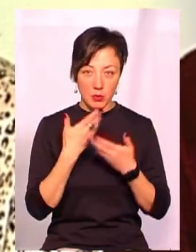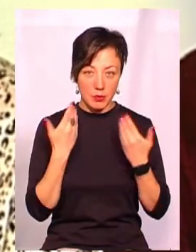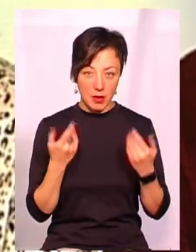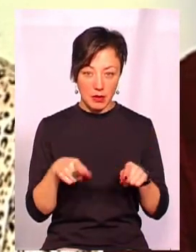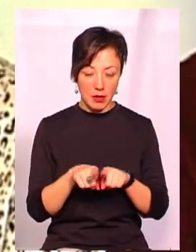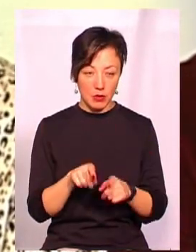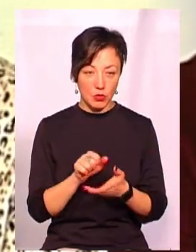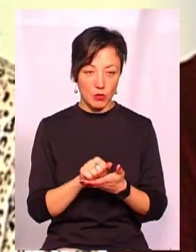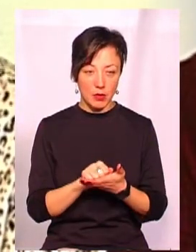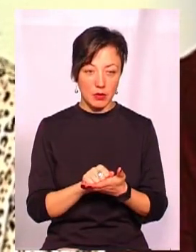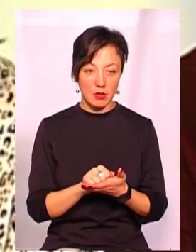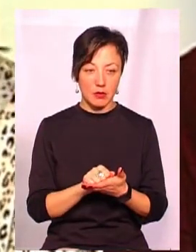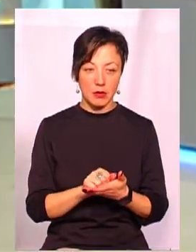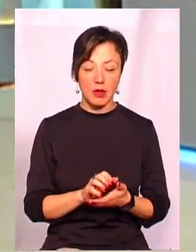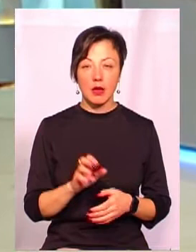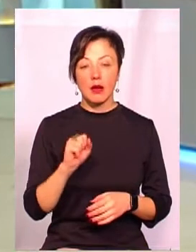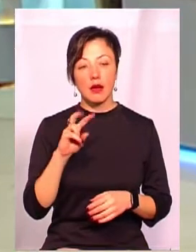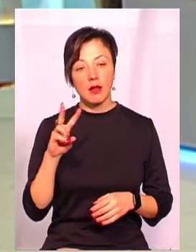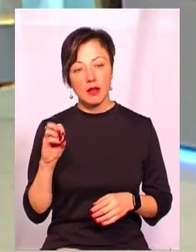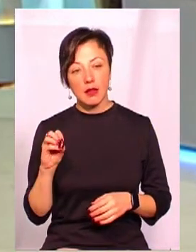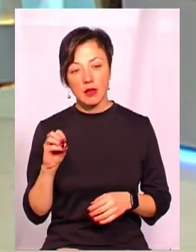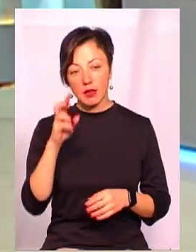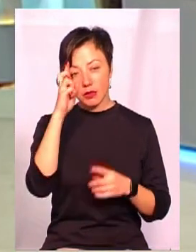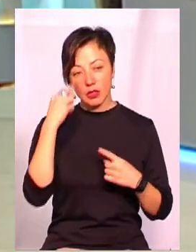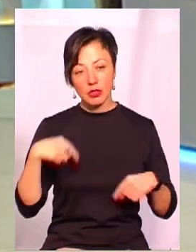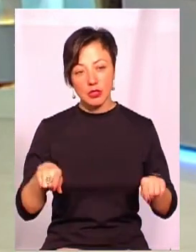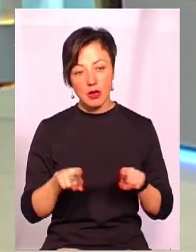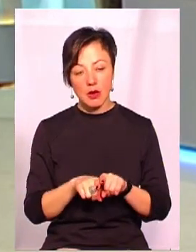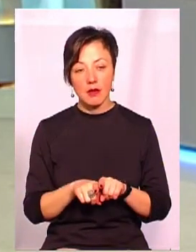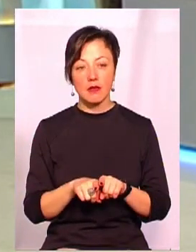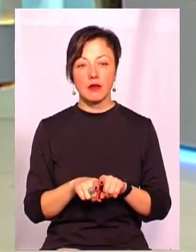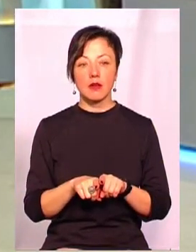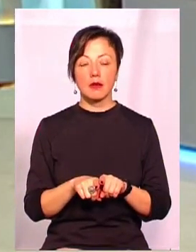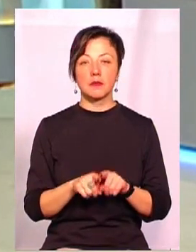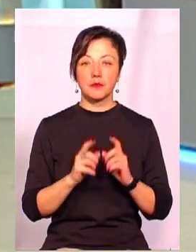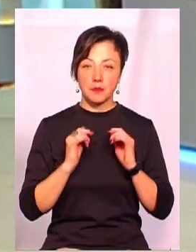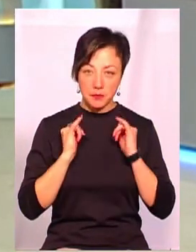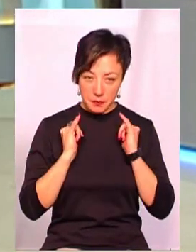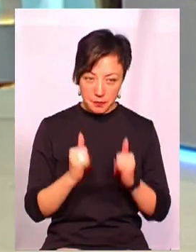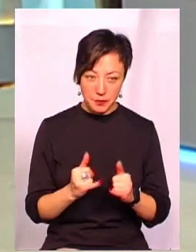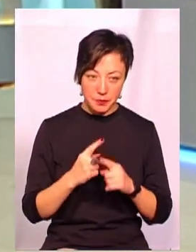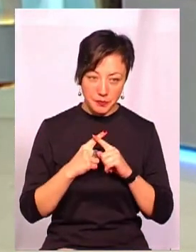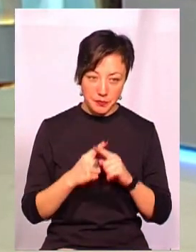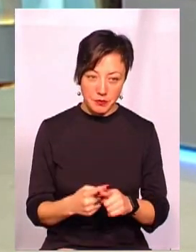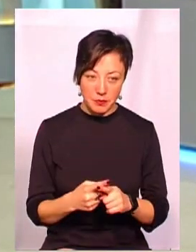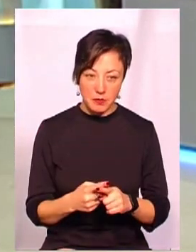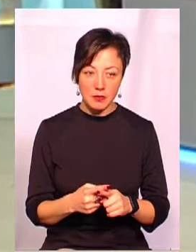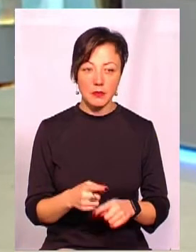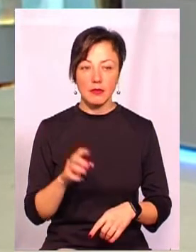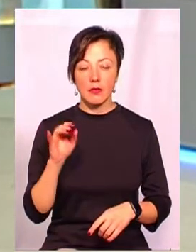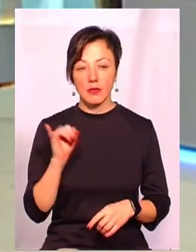немає? Ну, але держава йде на поступки і